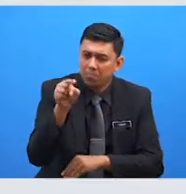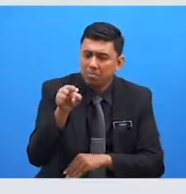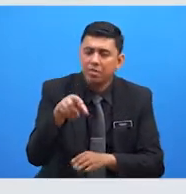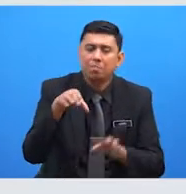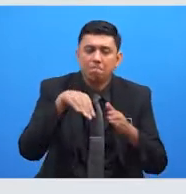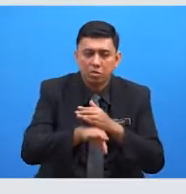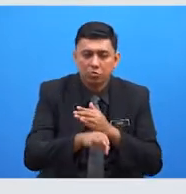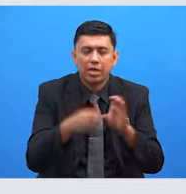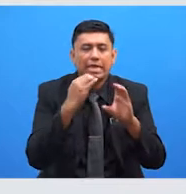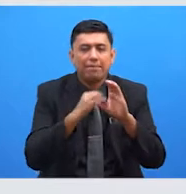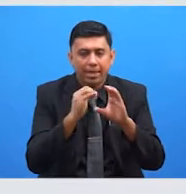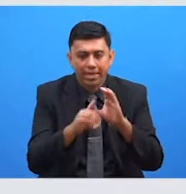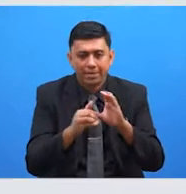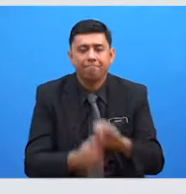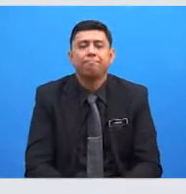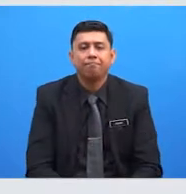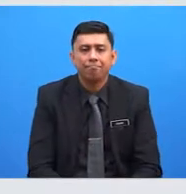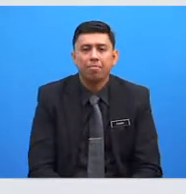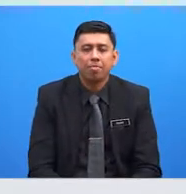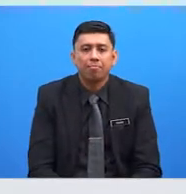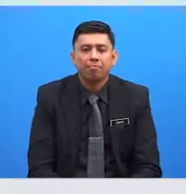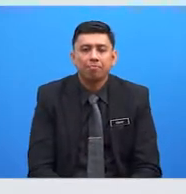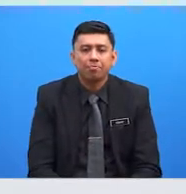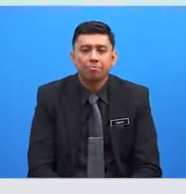memasukkan alamat email.